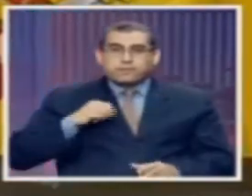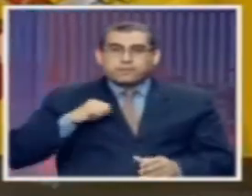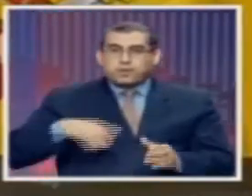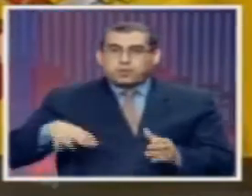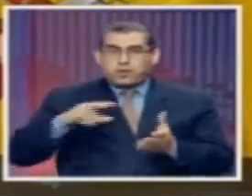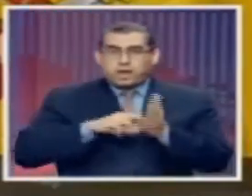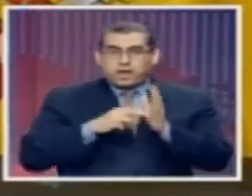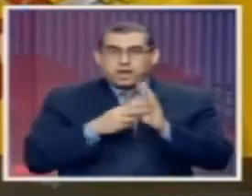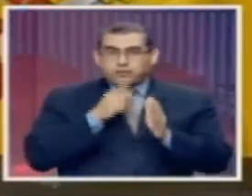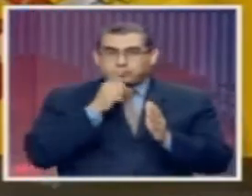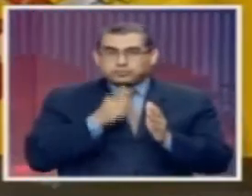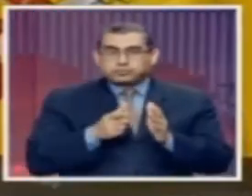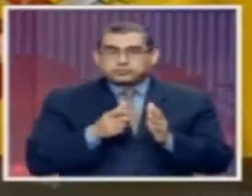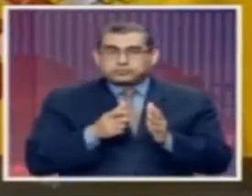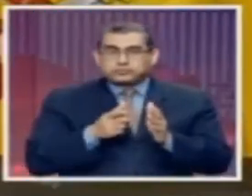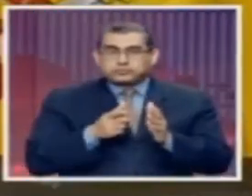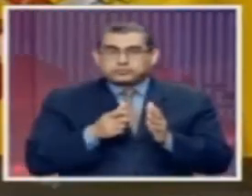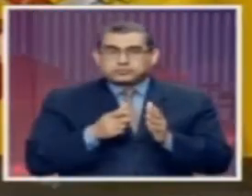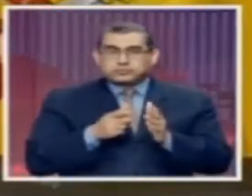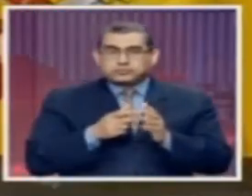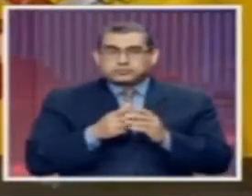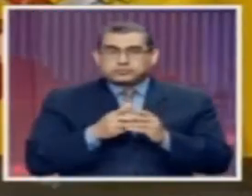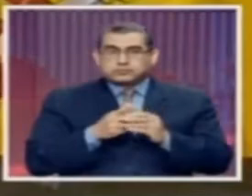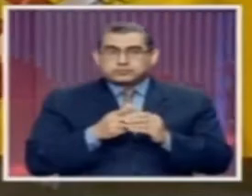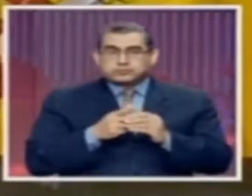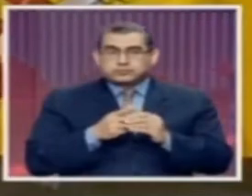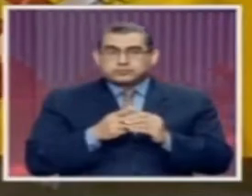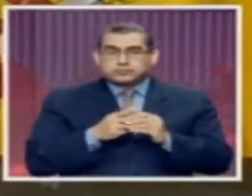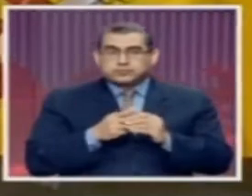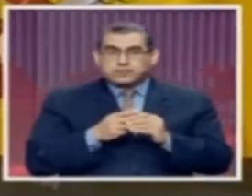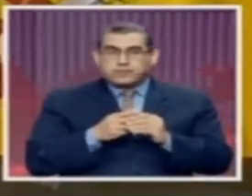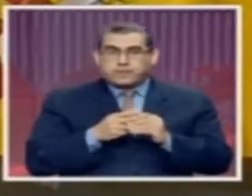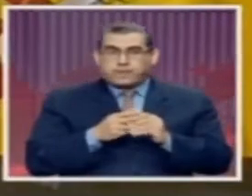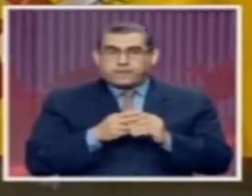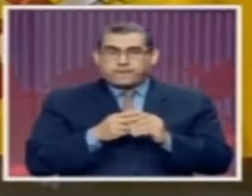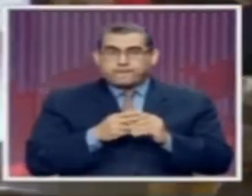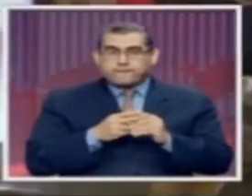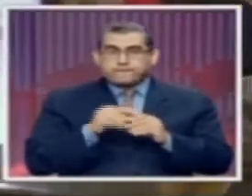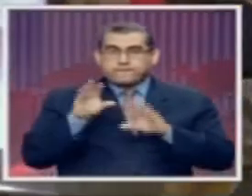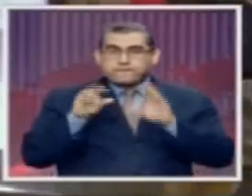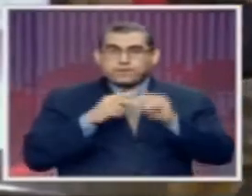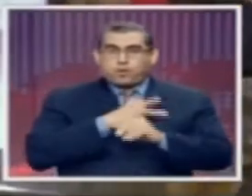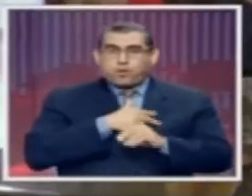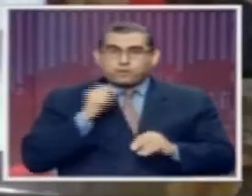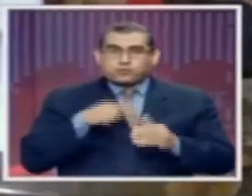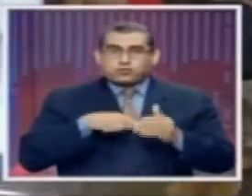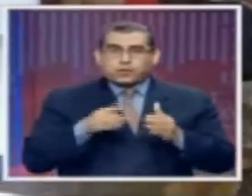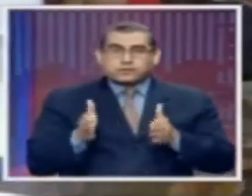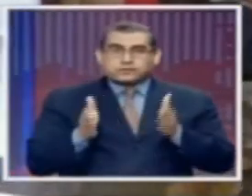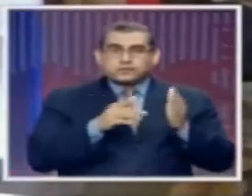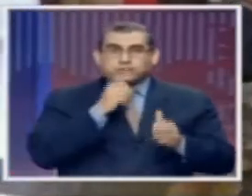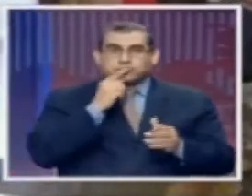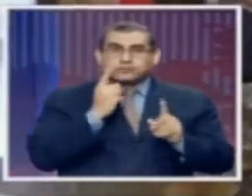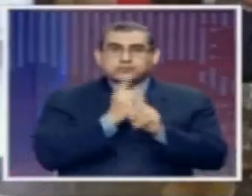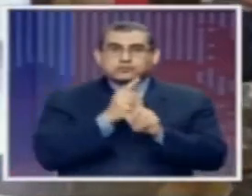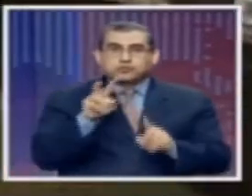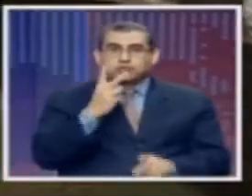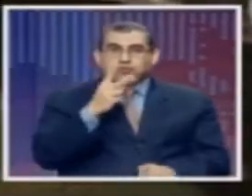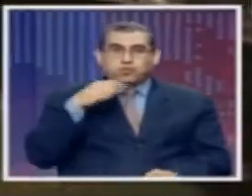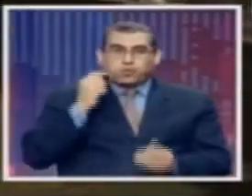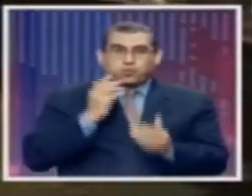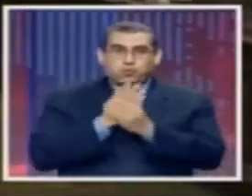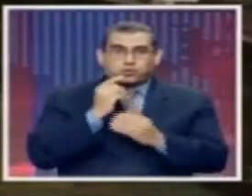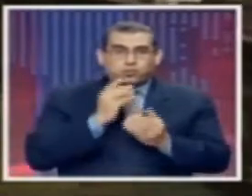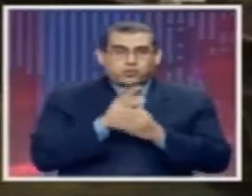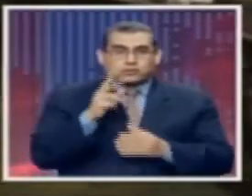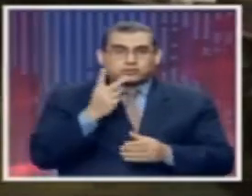في أن نرى تشكيل حكومة في أقرب وقت. وخلال اللقاء الثنائي بين الوزيرين ثم